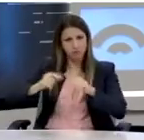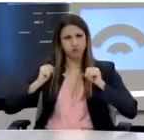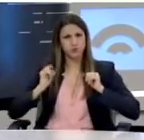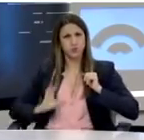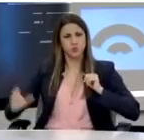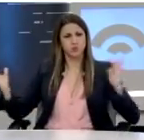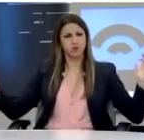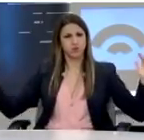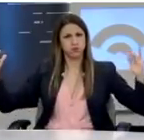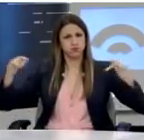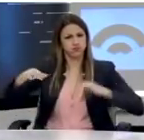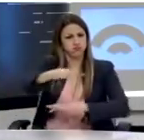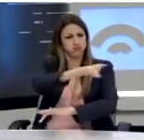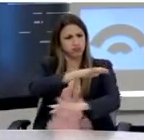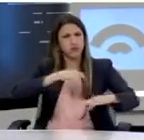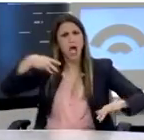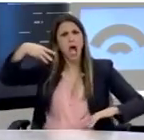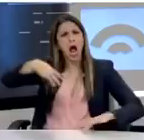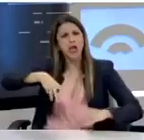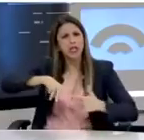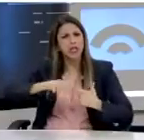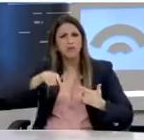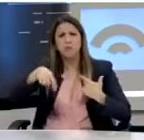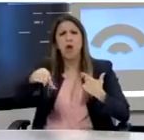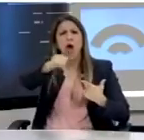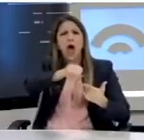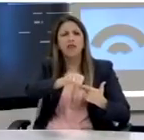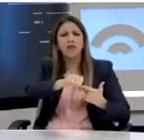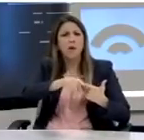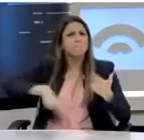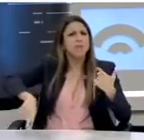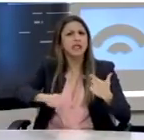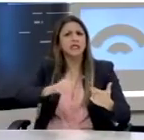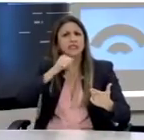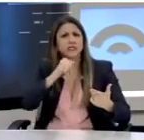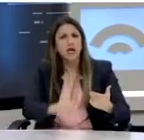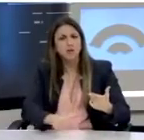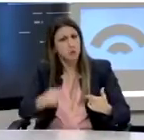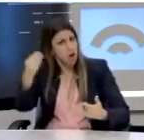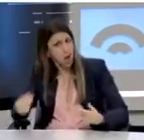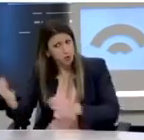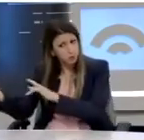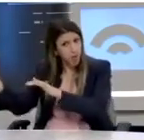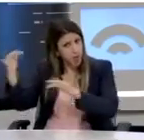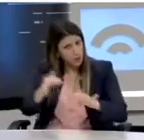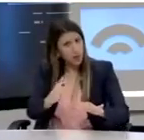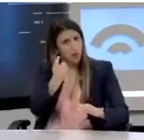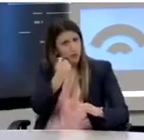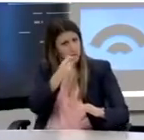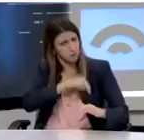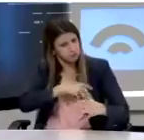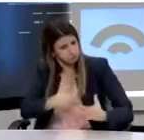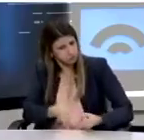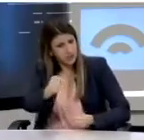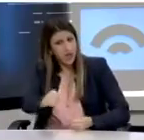Χαλκιδική, κάνουν τις βόλτες τους στην πλατεία Συντάγματος και καλά κάνουν οι άνθρωποι γιατί ενισχύουν τον τουρισμό μας, αλλά τα διαβατήρια τους δεν